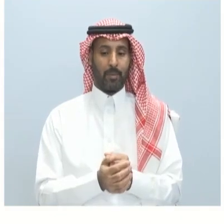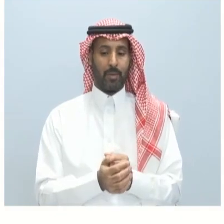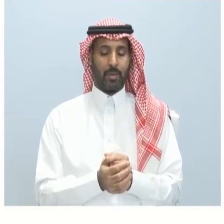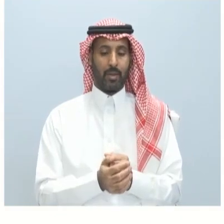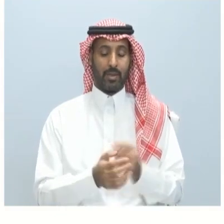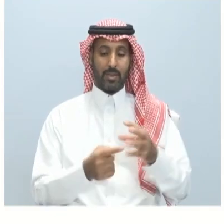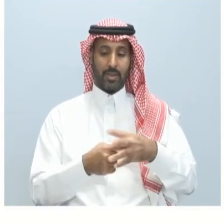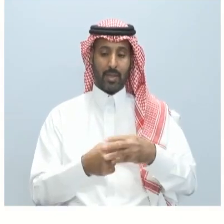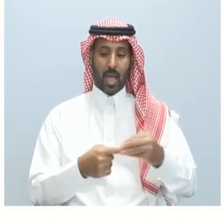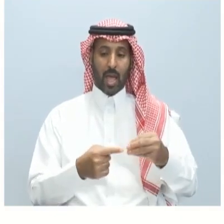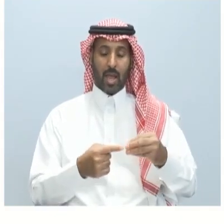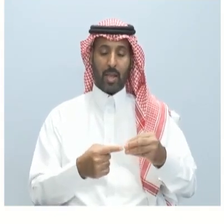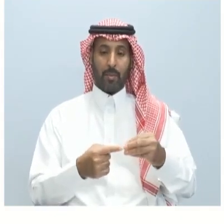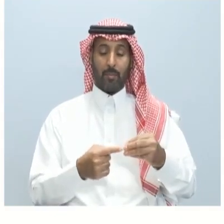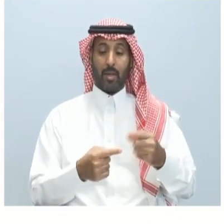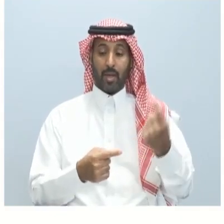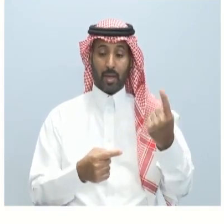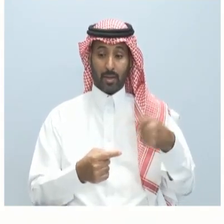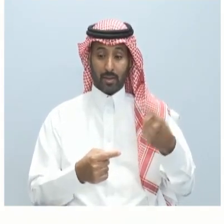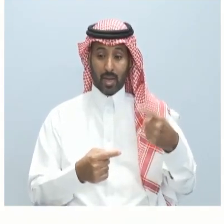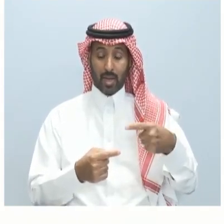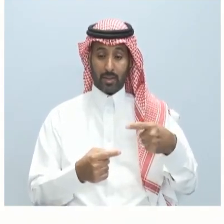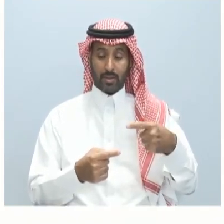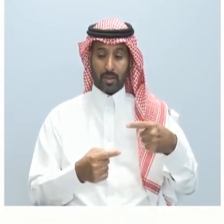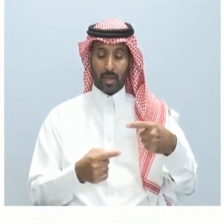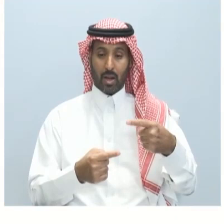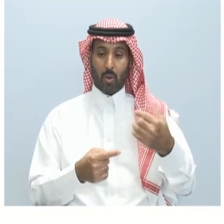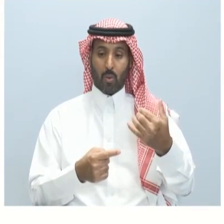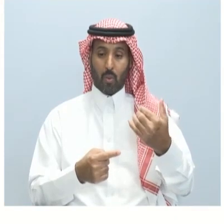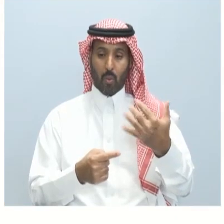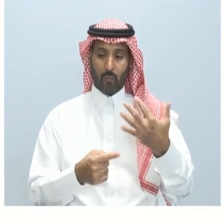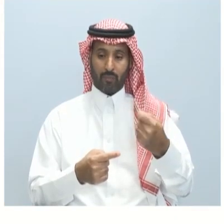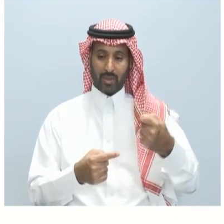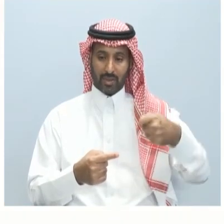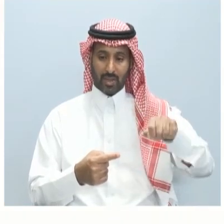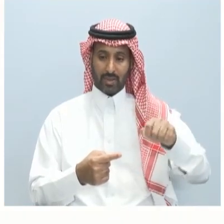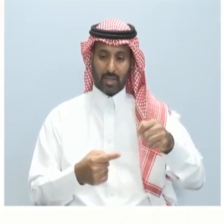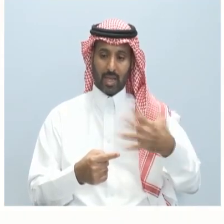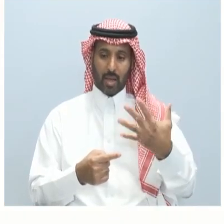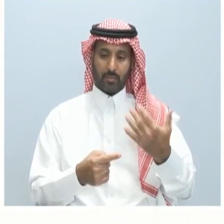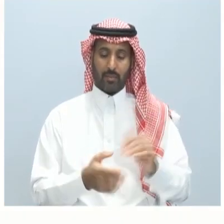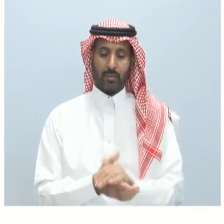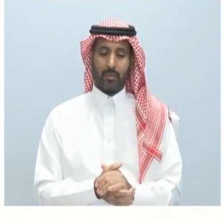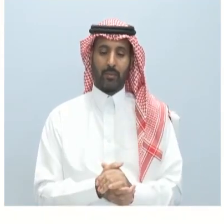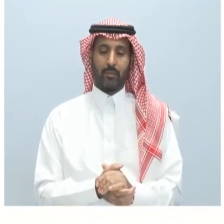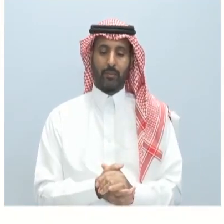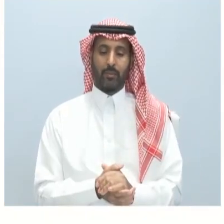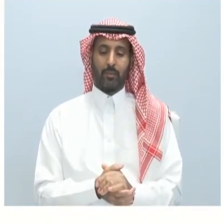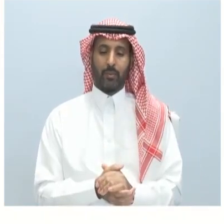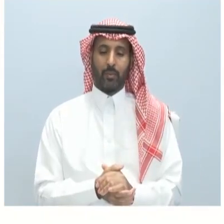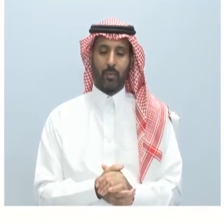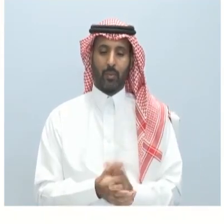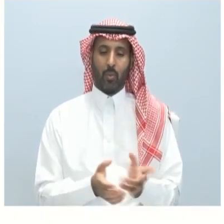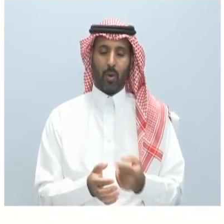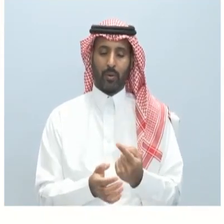11 ونصف لكي نتحقق من صحه حلنا ماذا نفعل هذه هي المعادله ك +